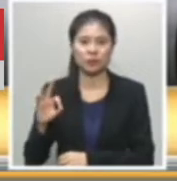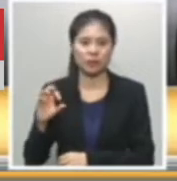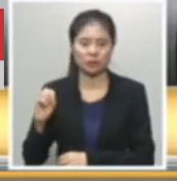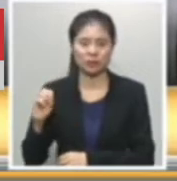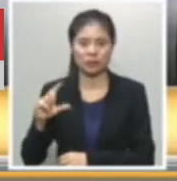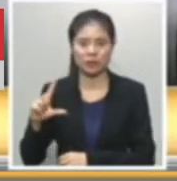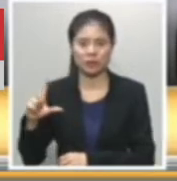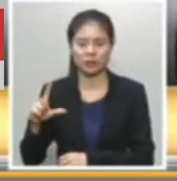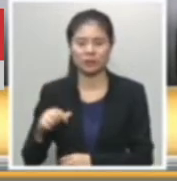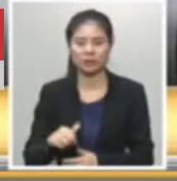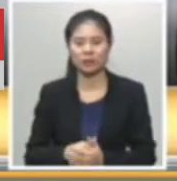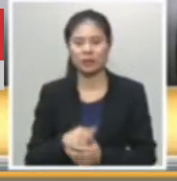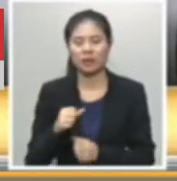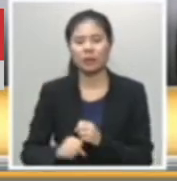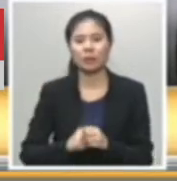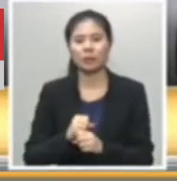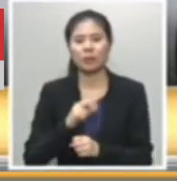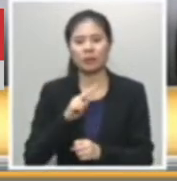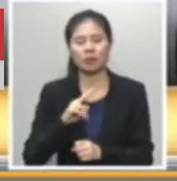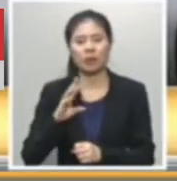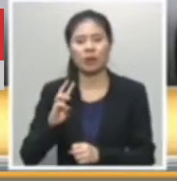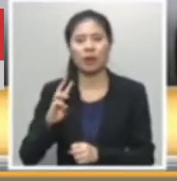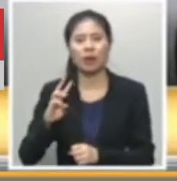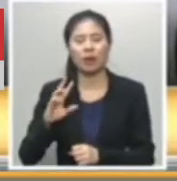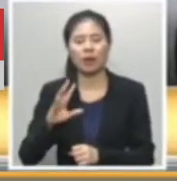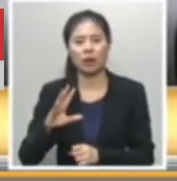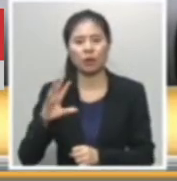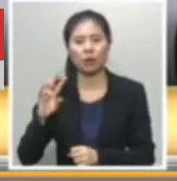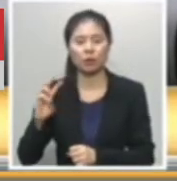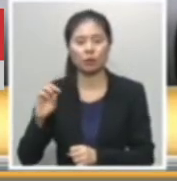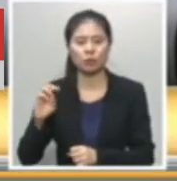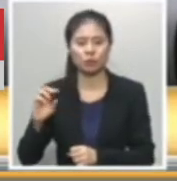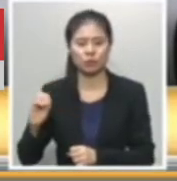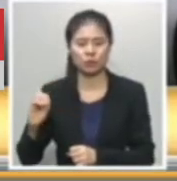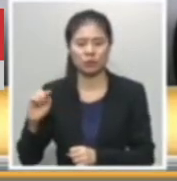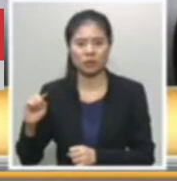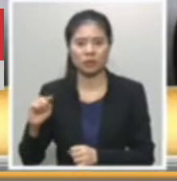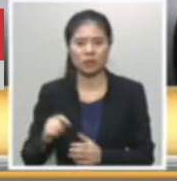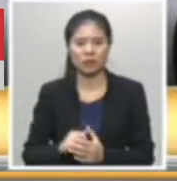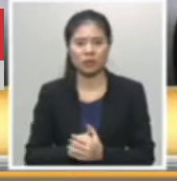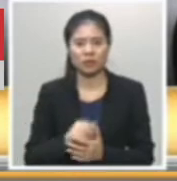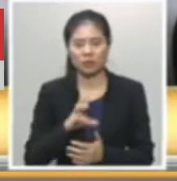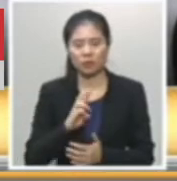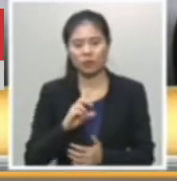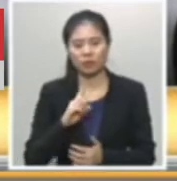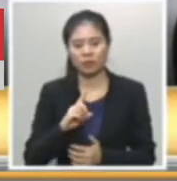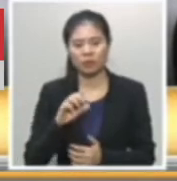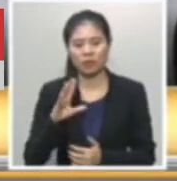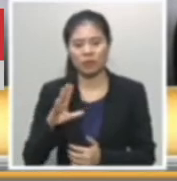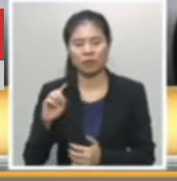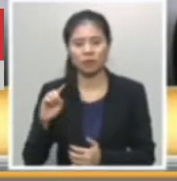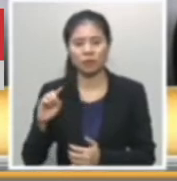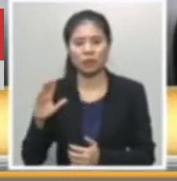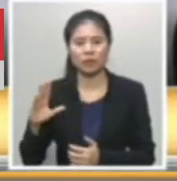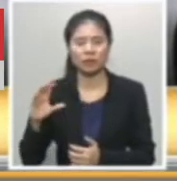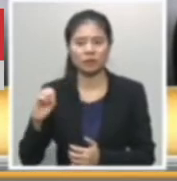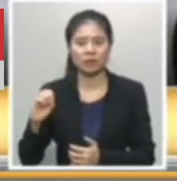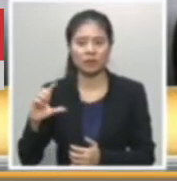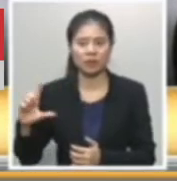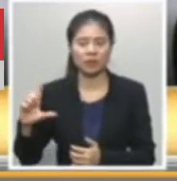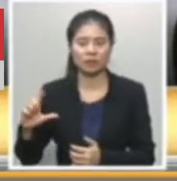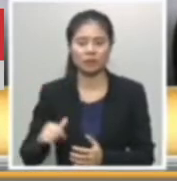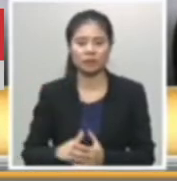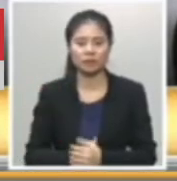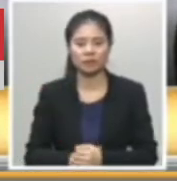านบาทพอปี60ครับก็กู้เงิน 5.5 แสนล้านบาท61กู้ 5.5 แสนล้านบาทล่าสุ